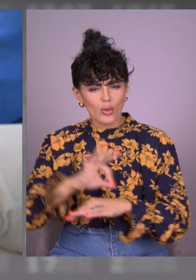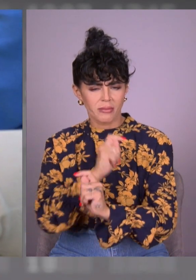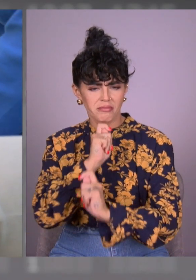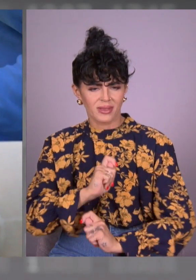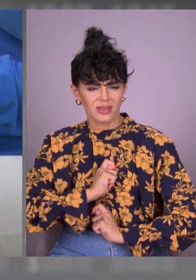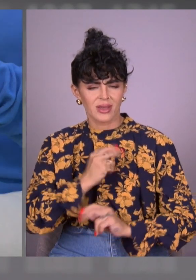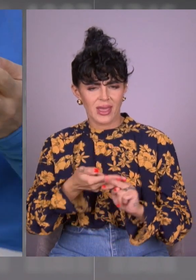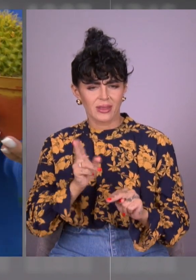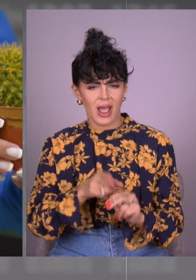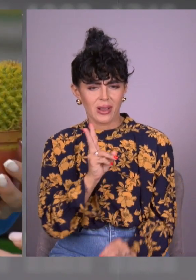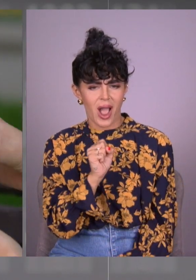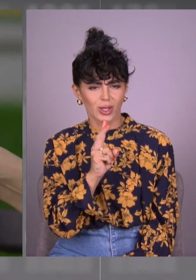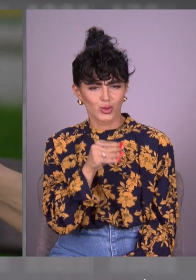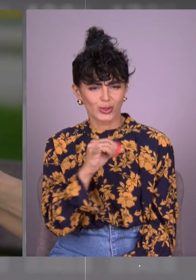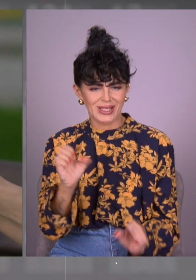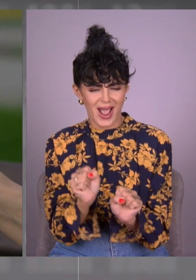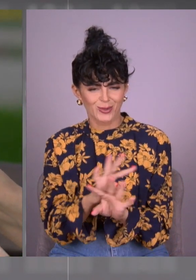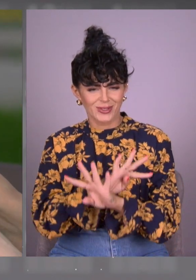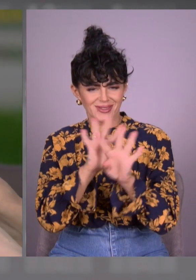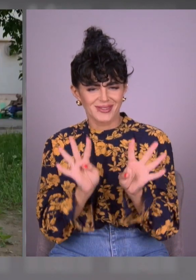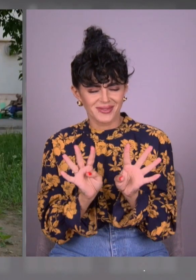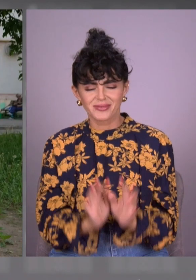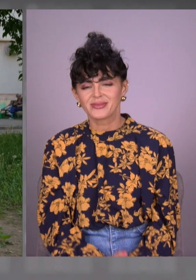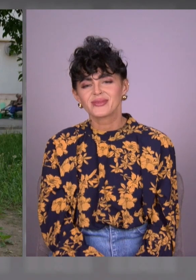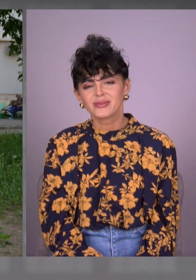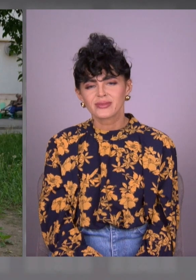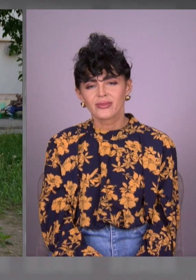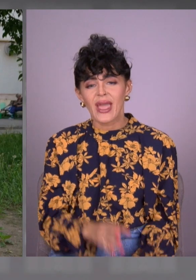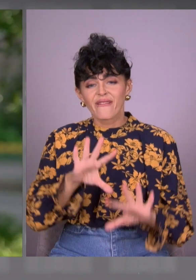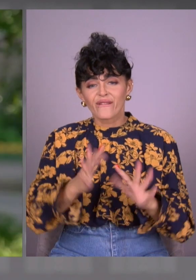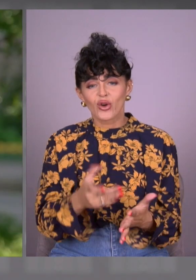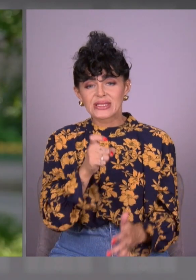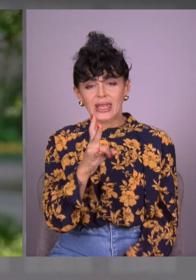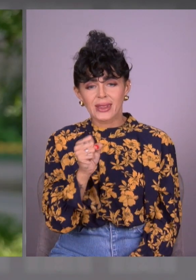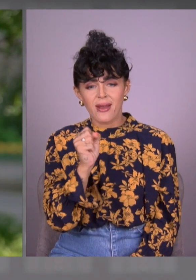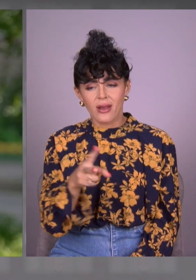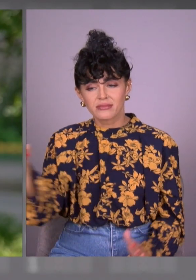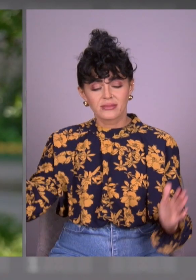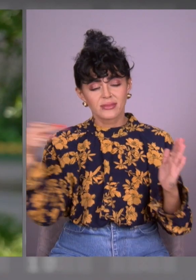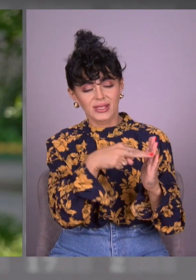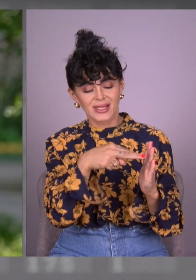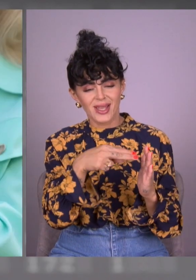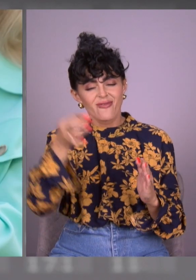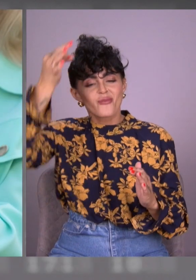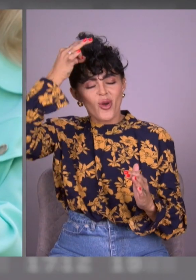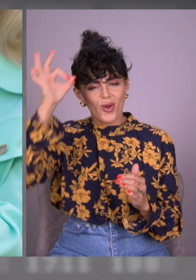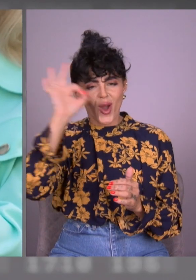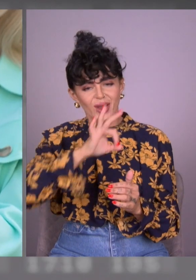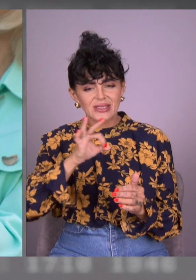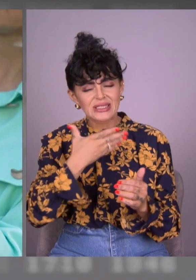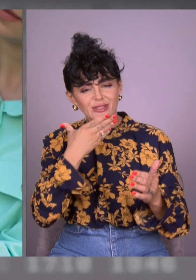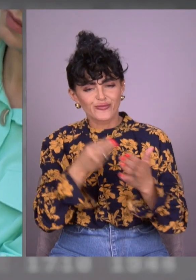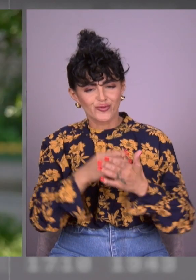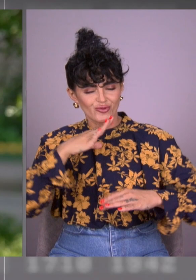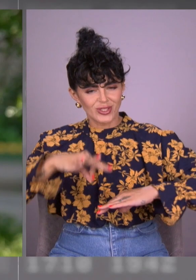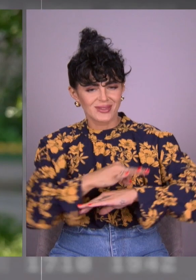квітку. Ось цей кактус, я сподіваюся, що нагадає. Про тебе. Так, бо він згадає і в